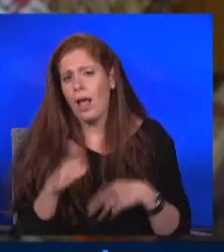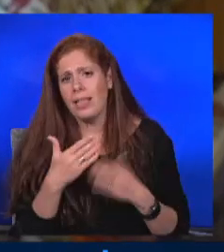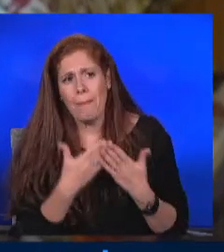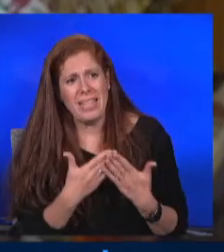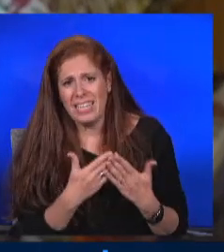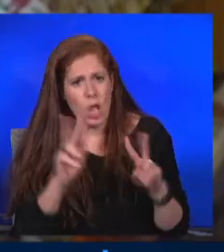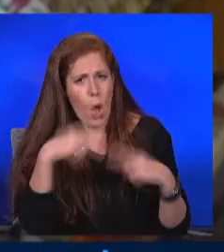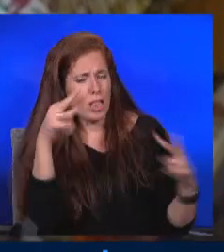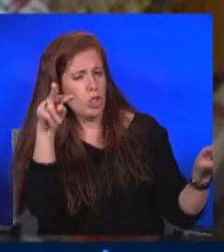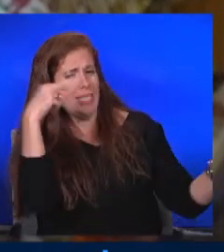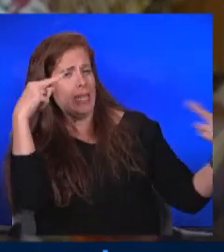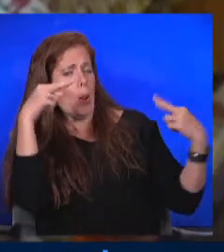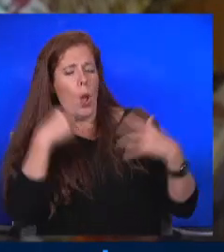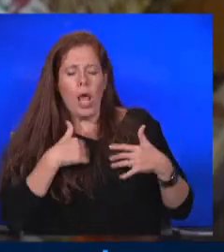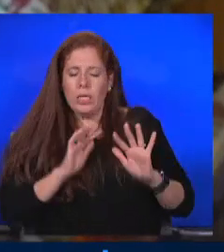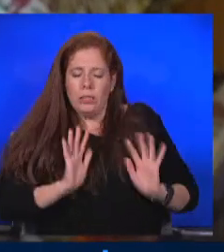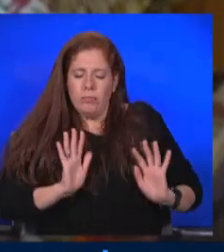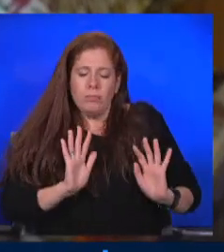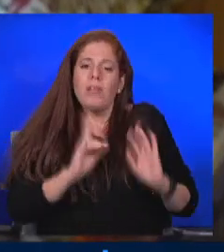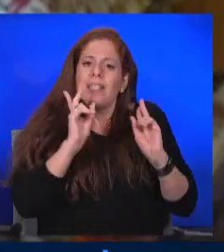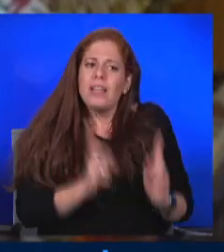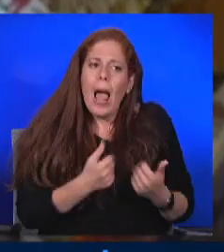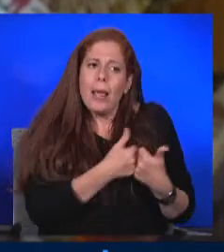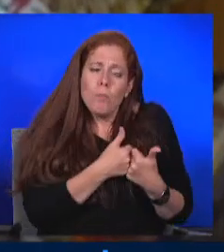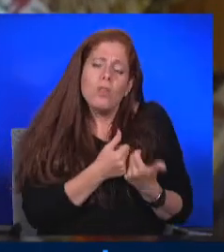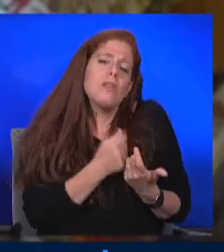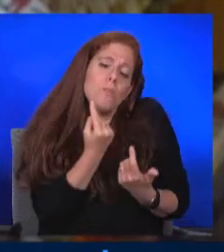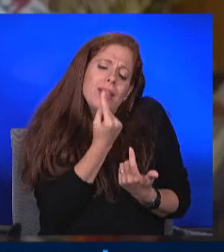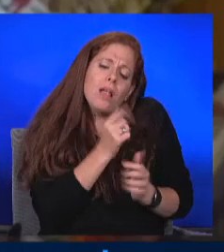אחת שיסתכלו עליי, פשוט הייתי צריכה להתבודד ולשיר.